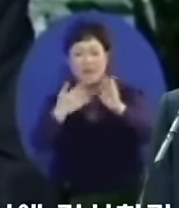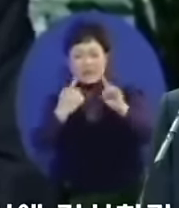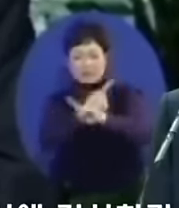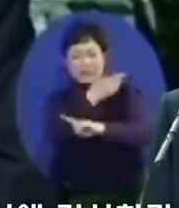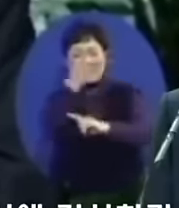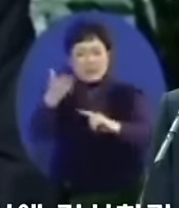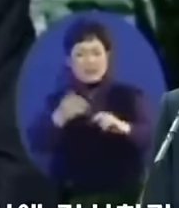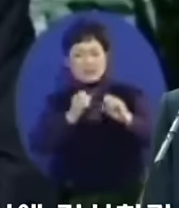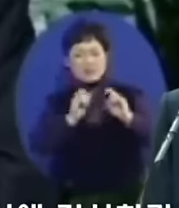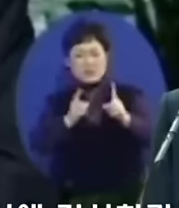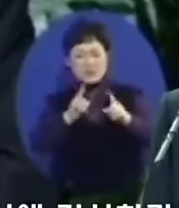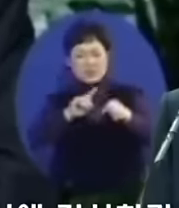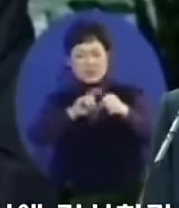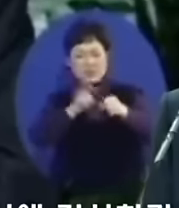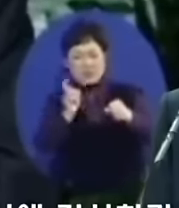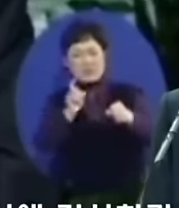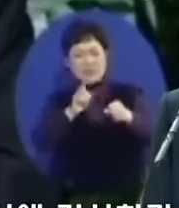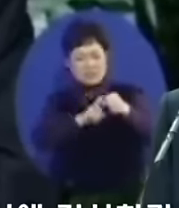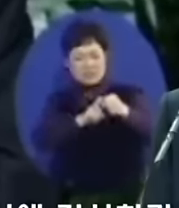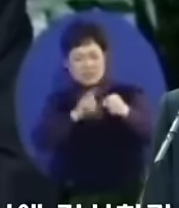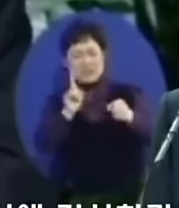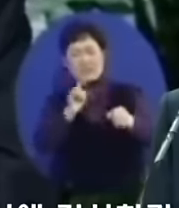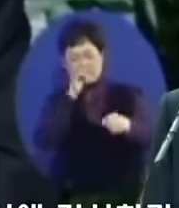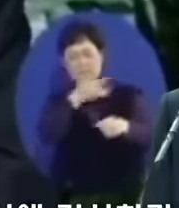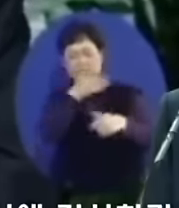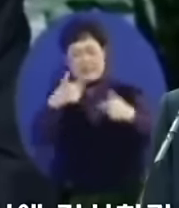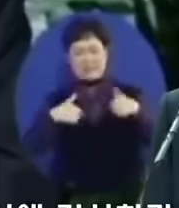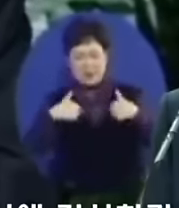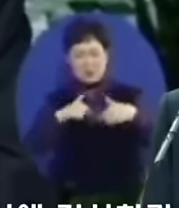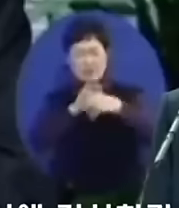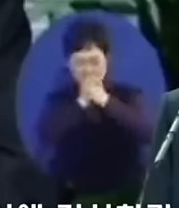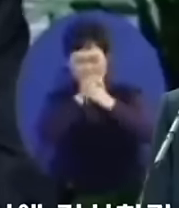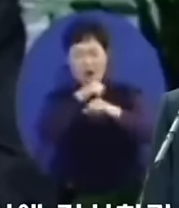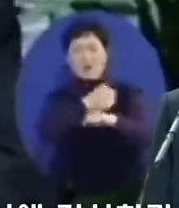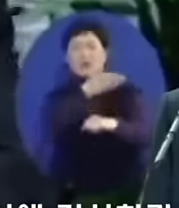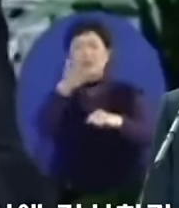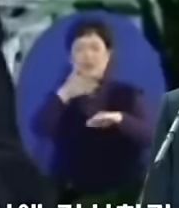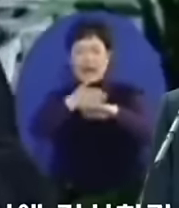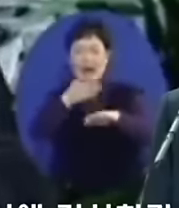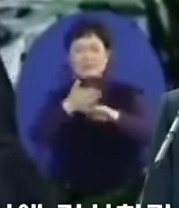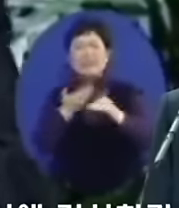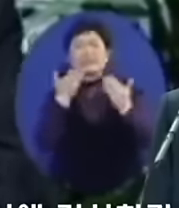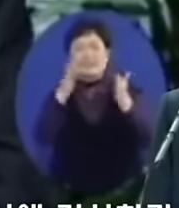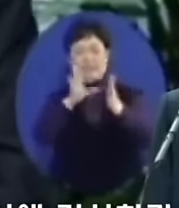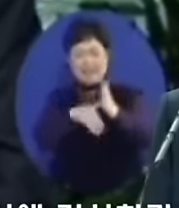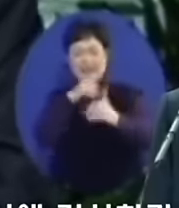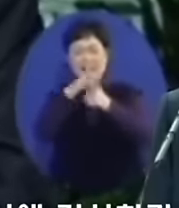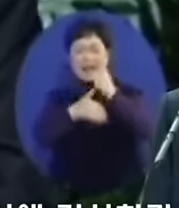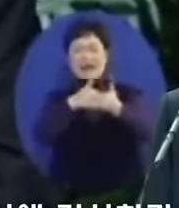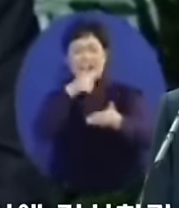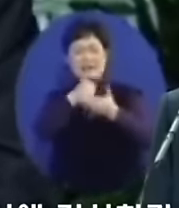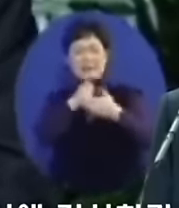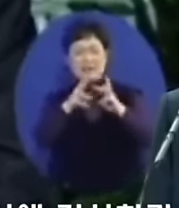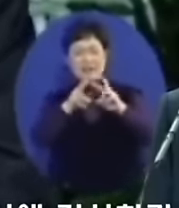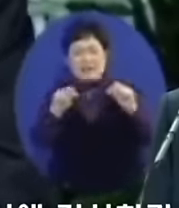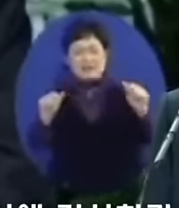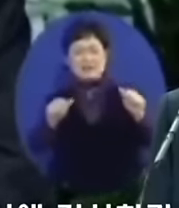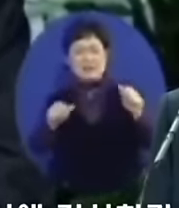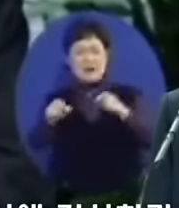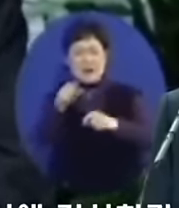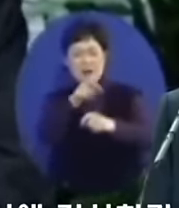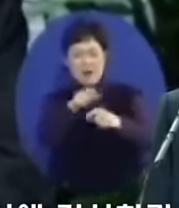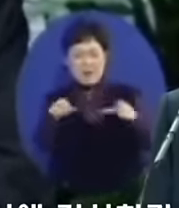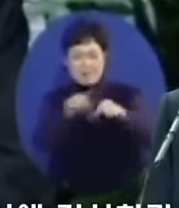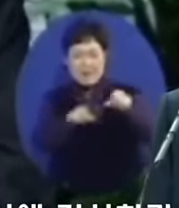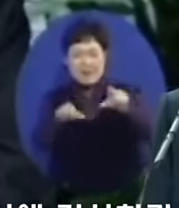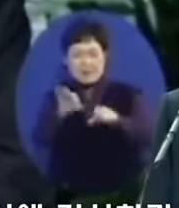여러분이 키를 가지고 있는 것입니다. 여러분이 기뻐하고 여러분이 기도하고 여러분이 감사할 때 하나님은 땅에서 여러분이 매면